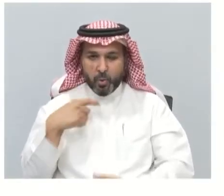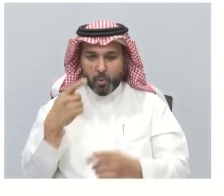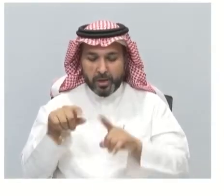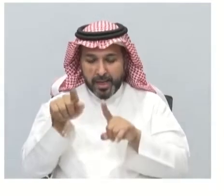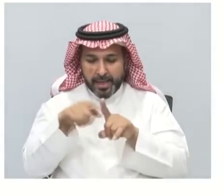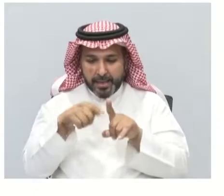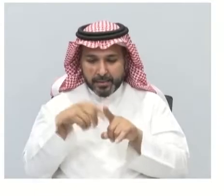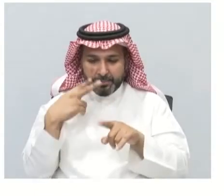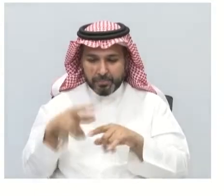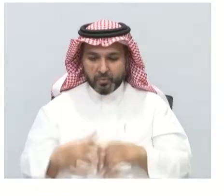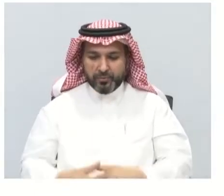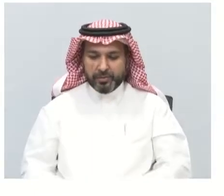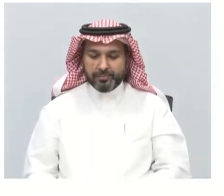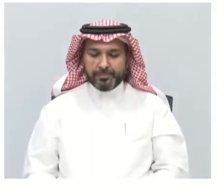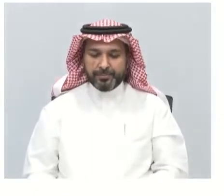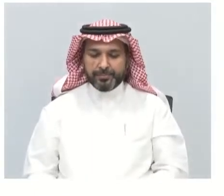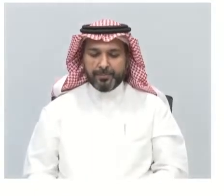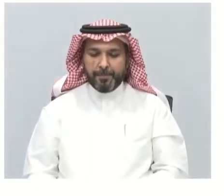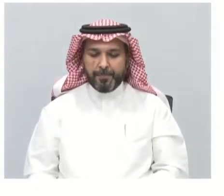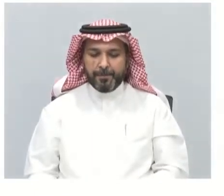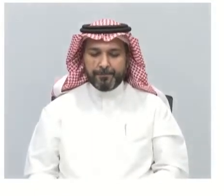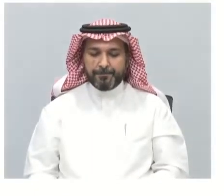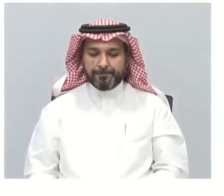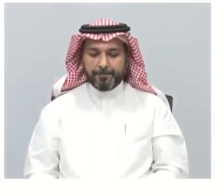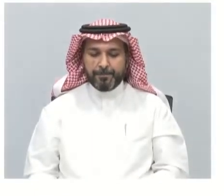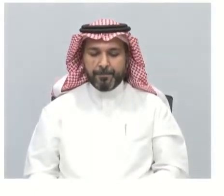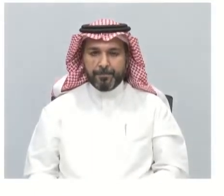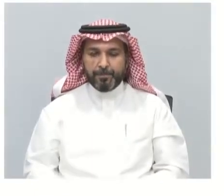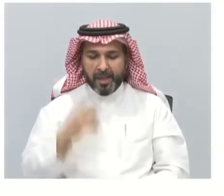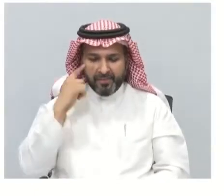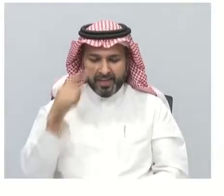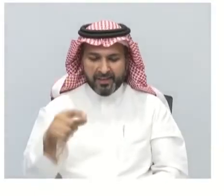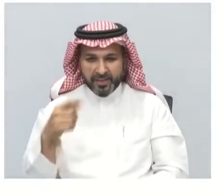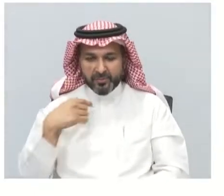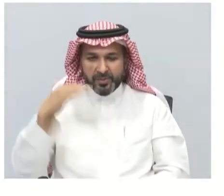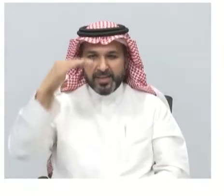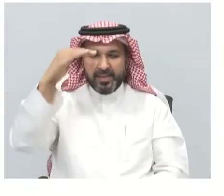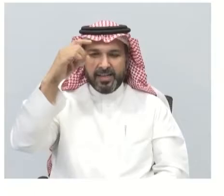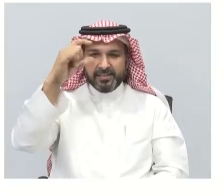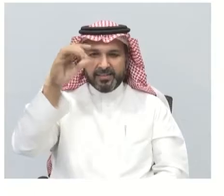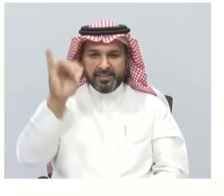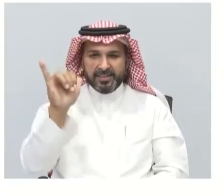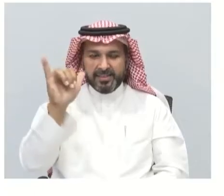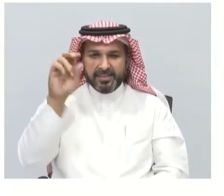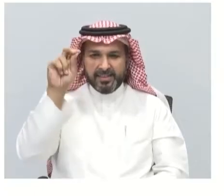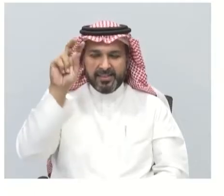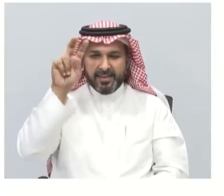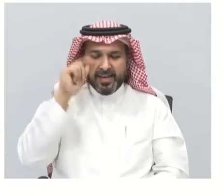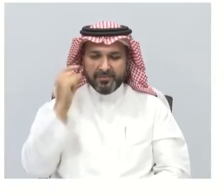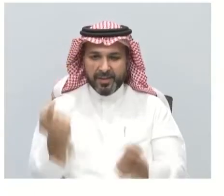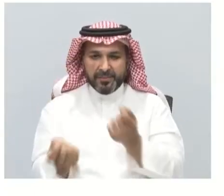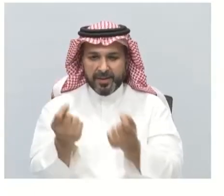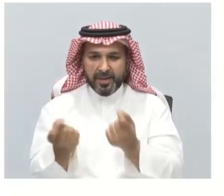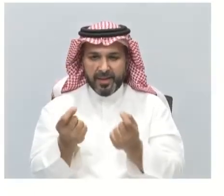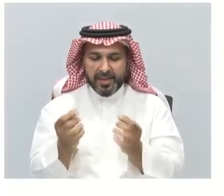ه في الهندسه المدنيه لاحظ مهندس مدني ان جزء من ساحه حديقه عامه تتجمع عنده المياه